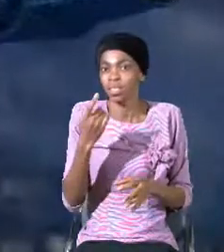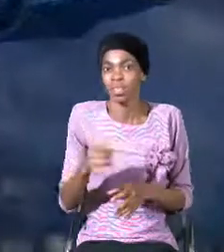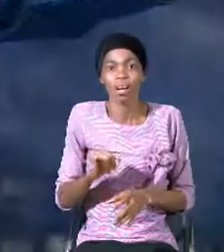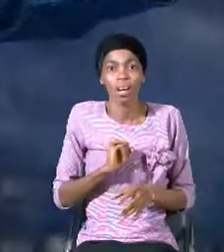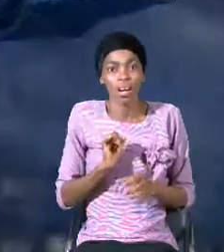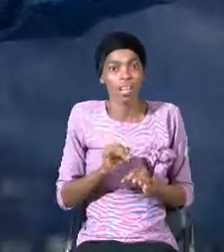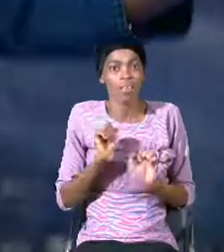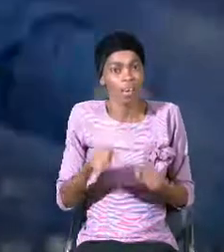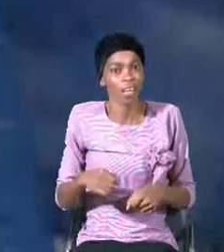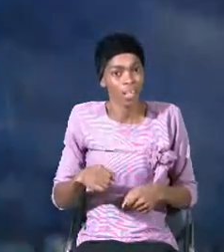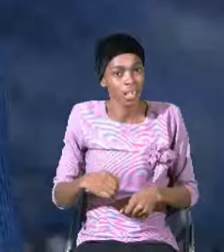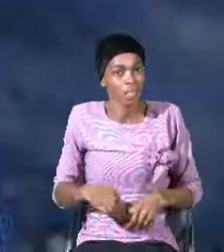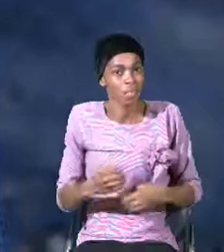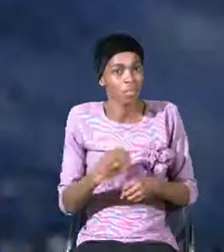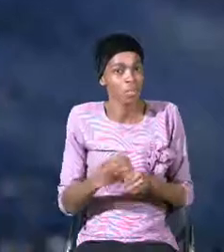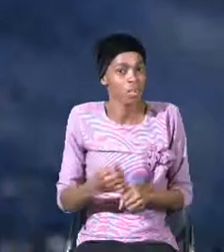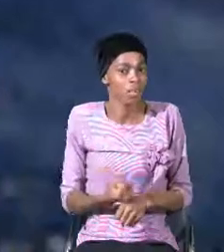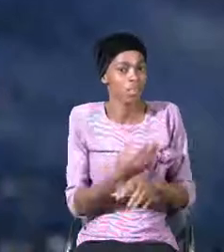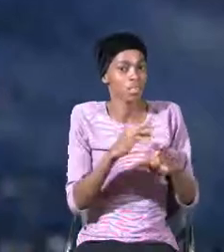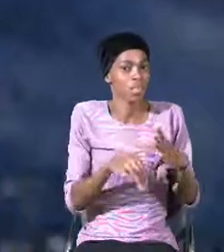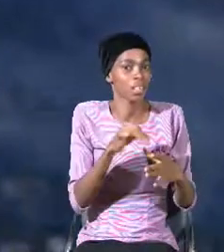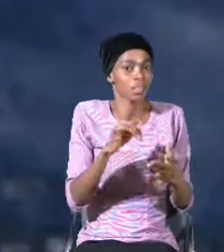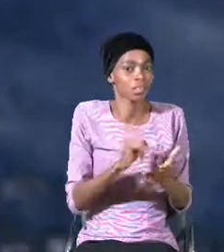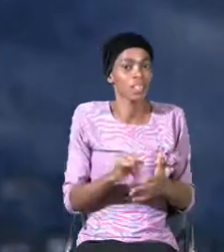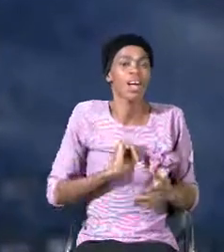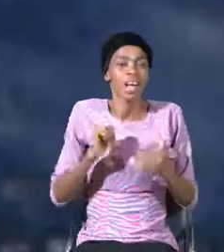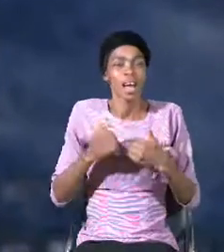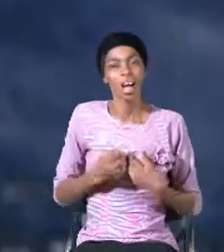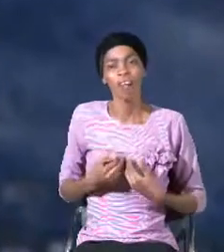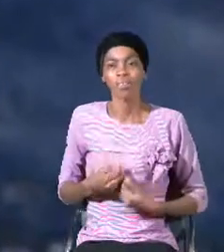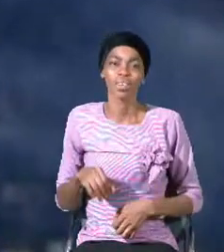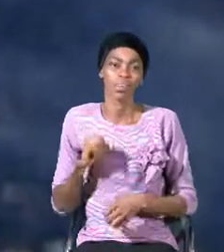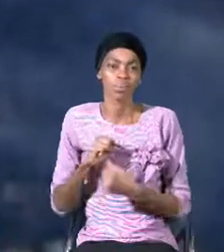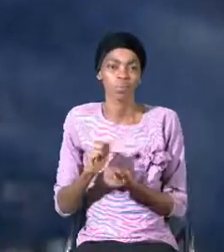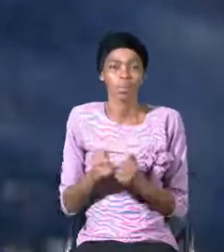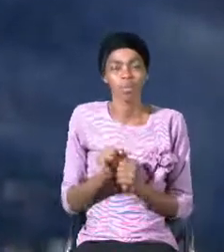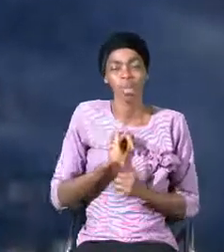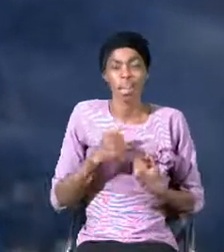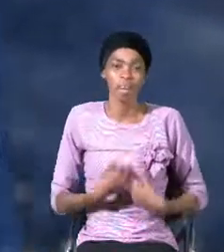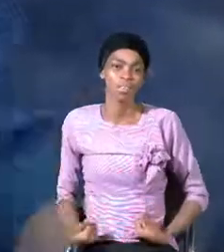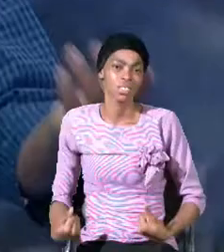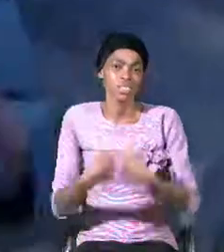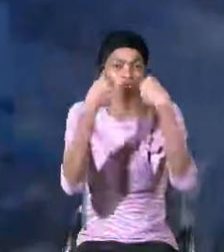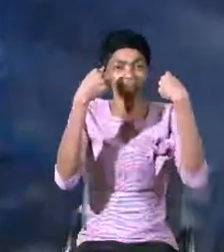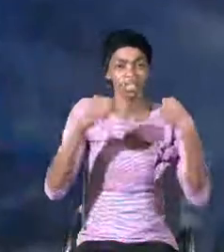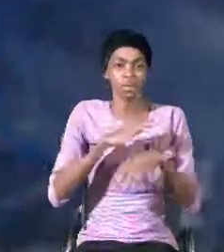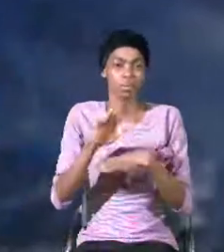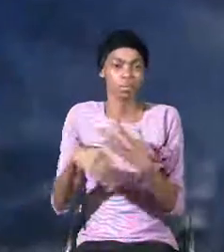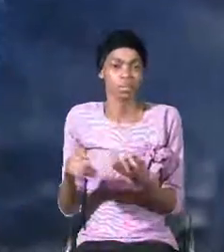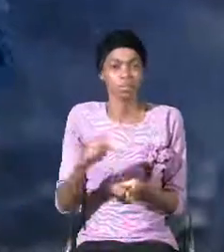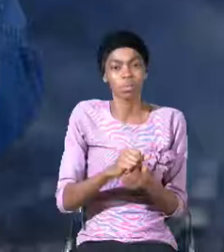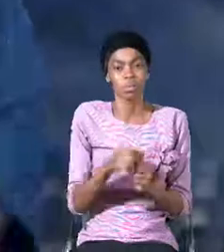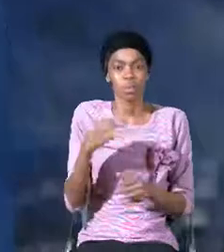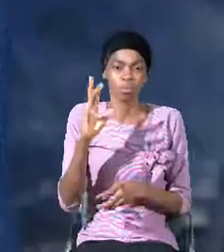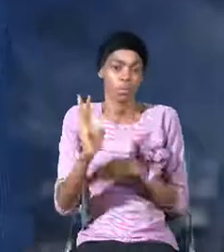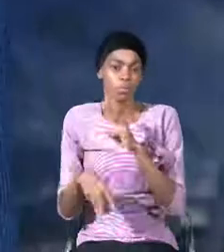une grande montagne. Oh, j'ai un problème, j'ai un défi. Oh, tous les